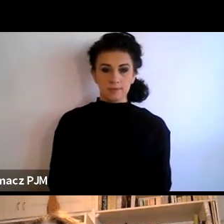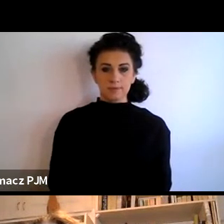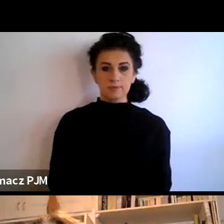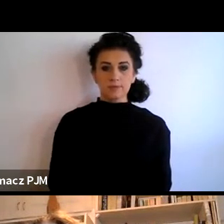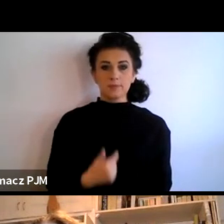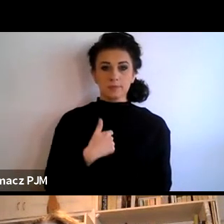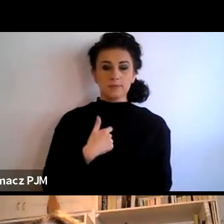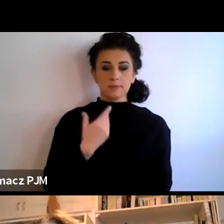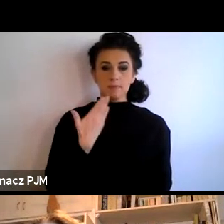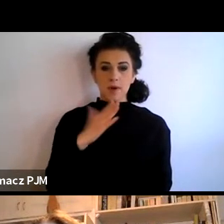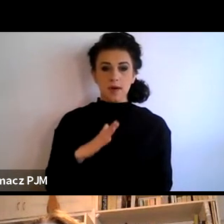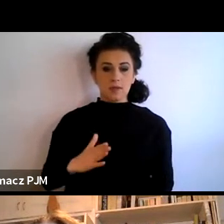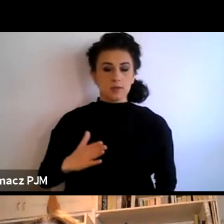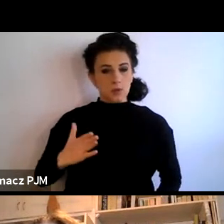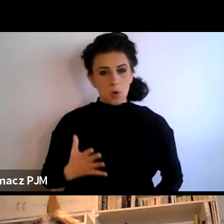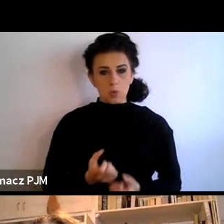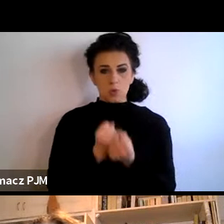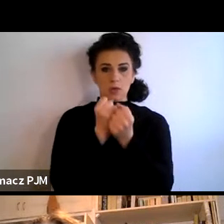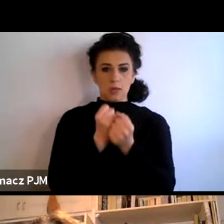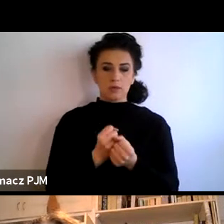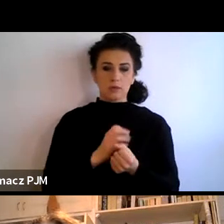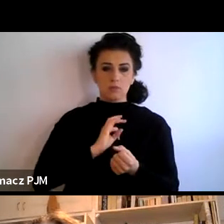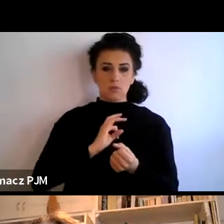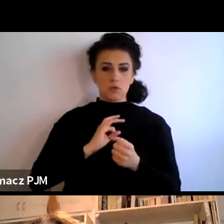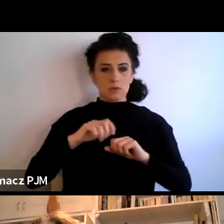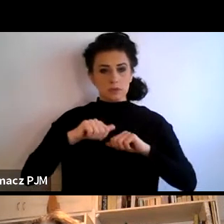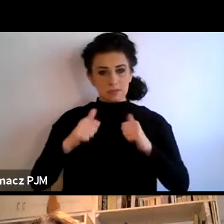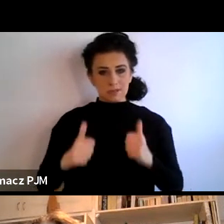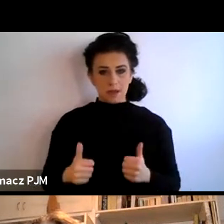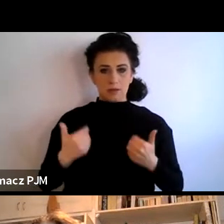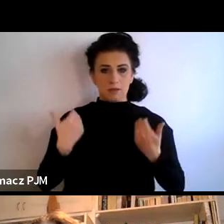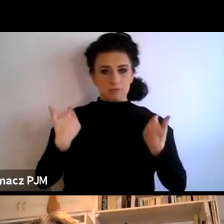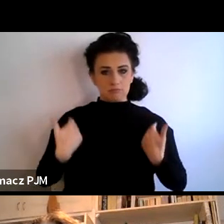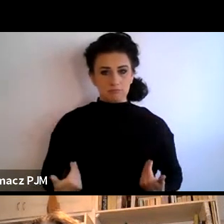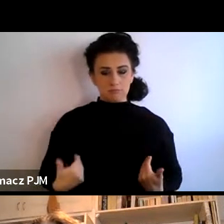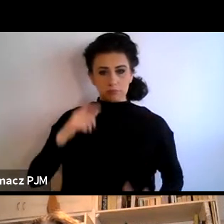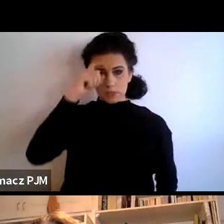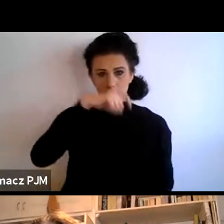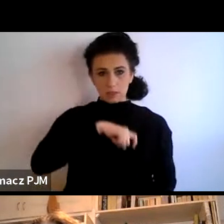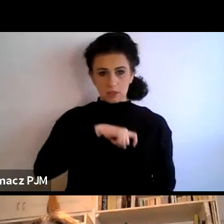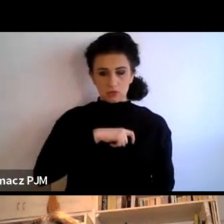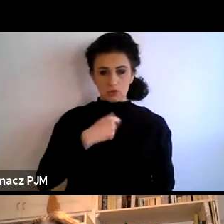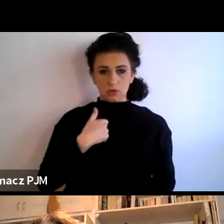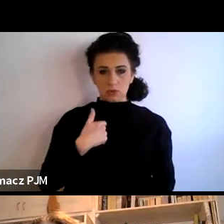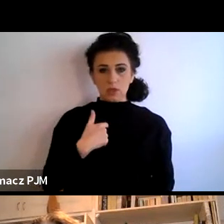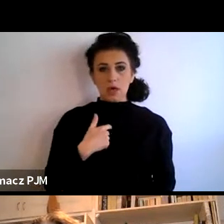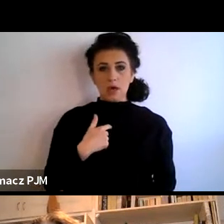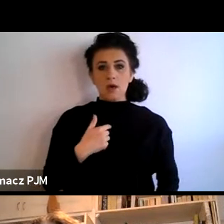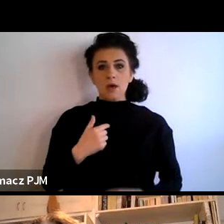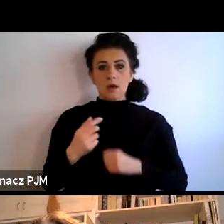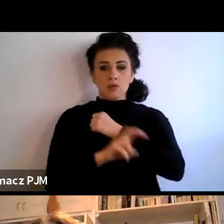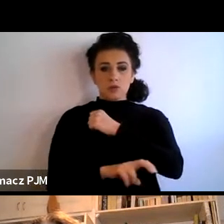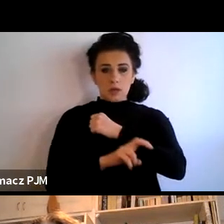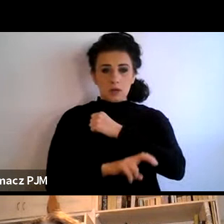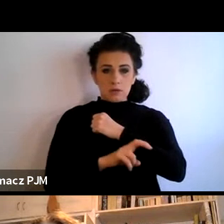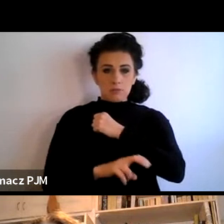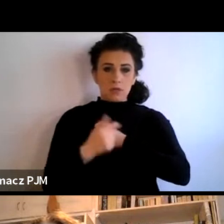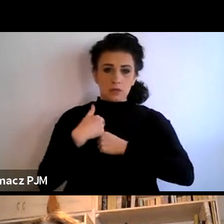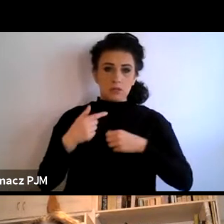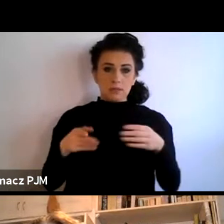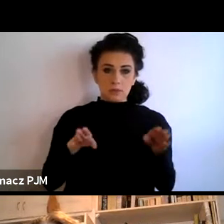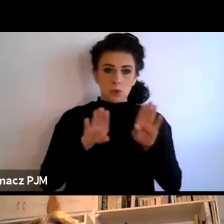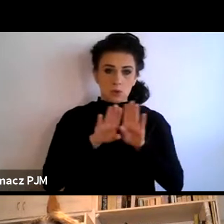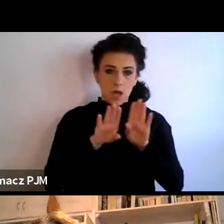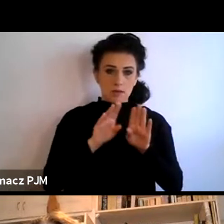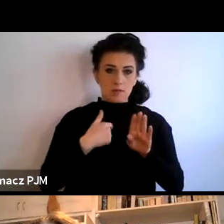uratowało mój stan psychiczny, bo ja spędziłam cały sierpień zamknięta na izolacji, bo byłam chora